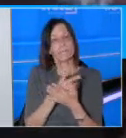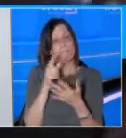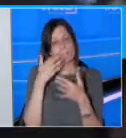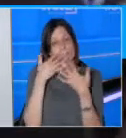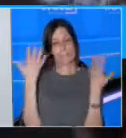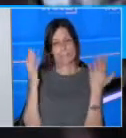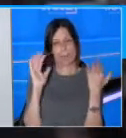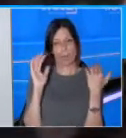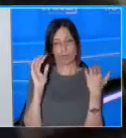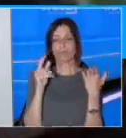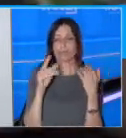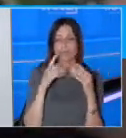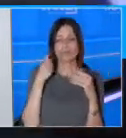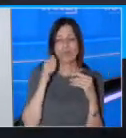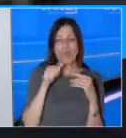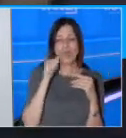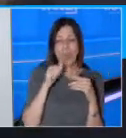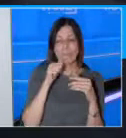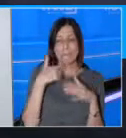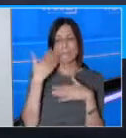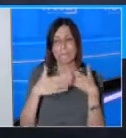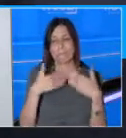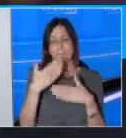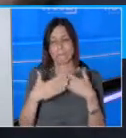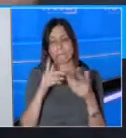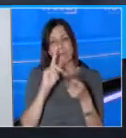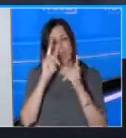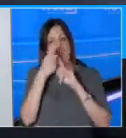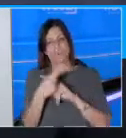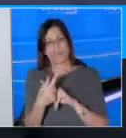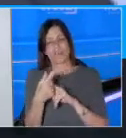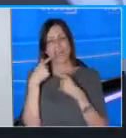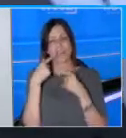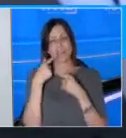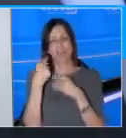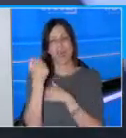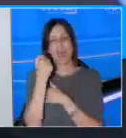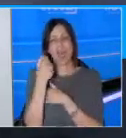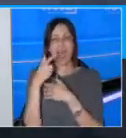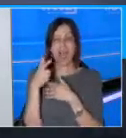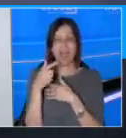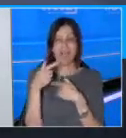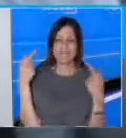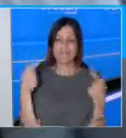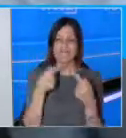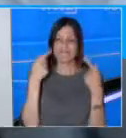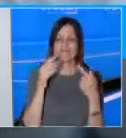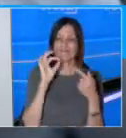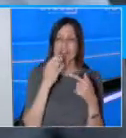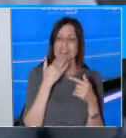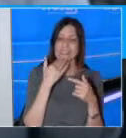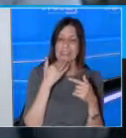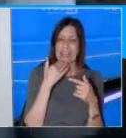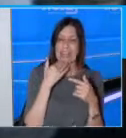כשברור שכל יום שעובר הופך את כוח המיקוח של ישראל לכזה